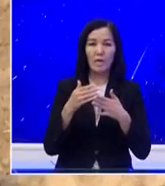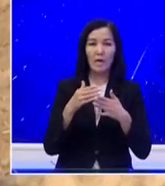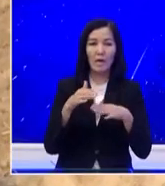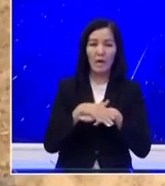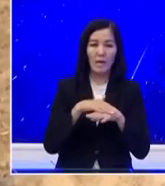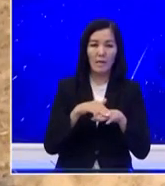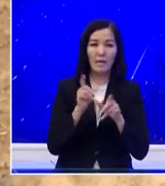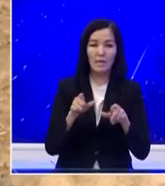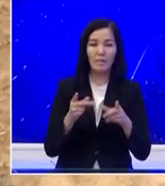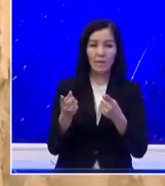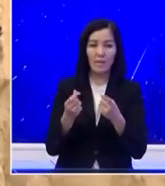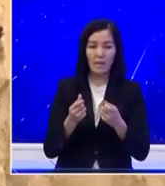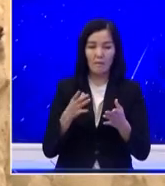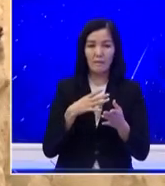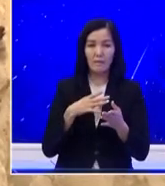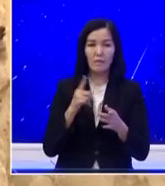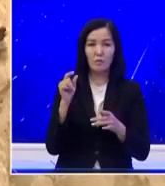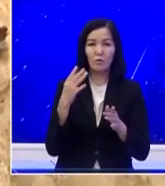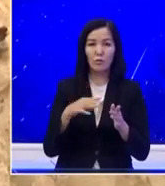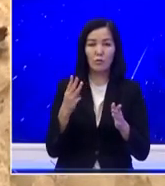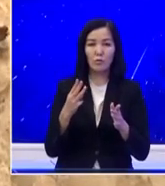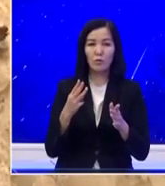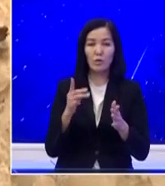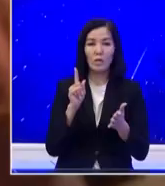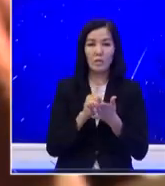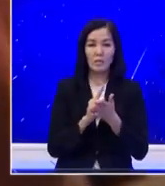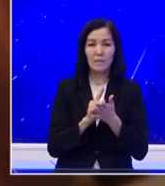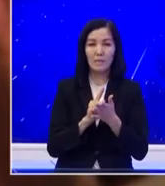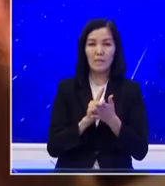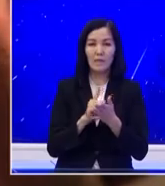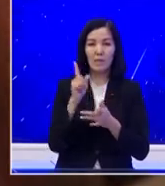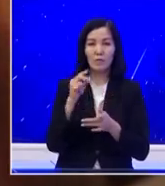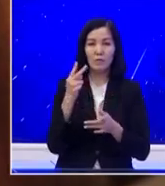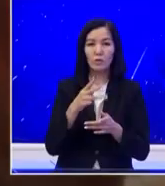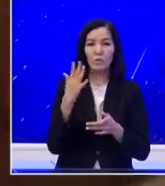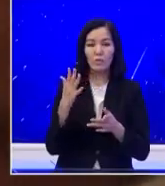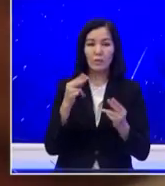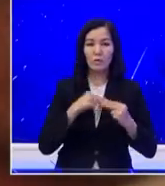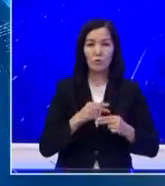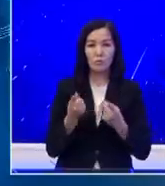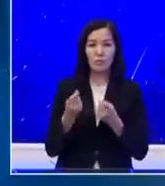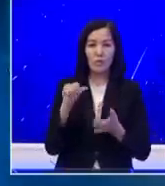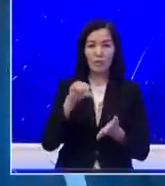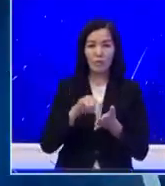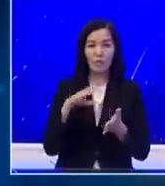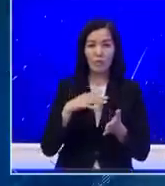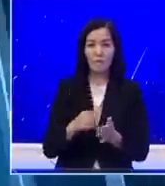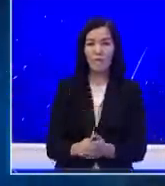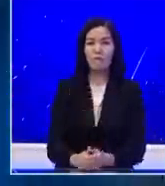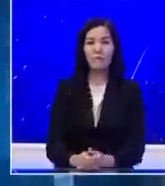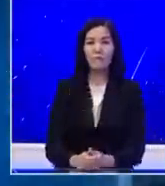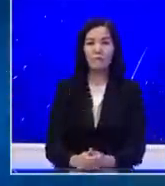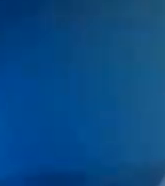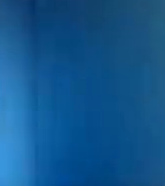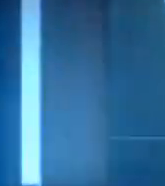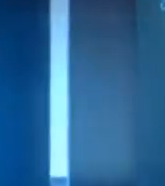жұмыспен қамту орталығы мен 143 жұмыссыз еңбекке тартылуы тиіс. Қазір соның 125-і жұмысқа орналастырылды. Жазира Исаева, Степан